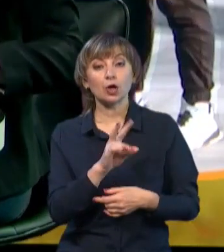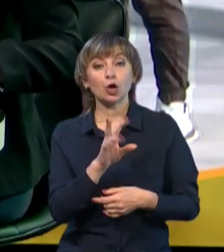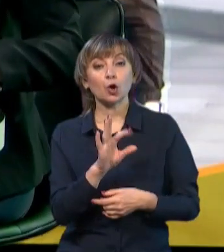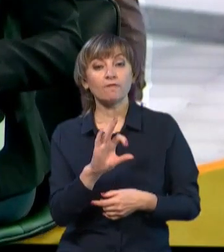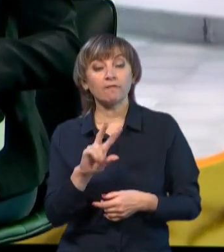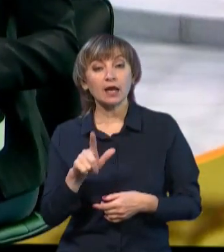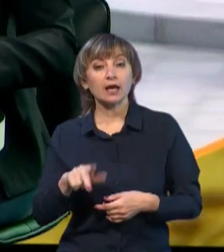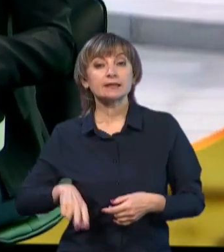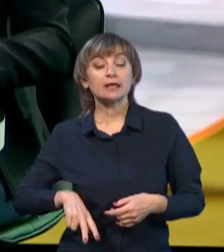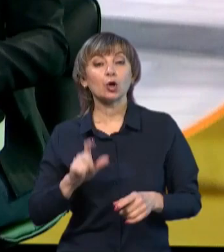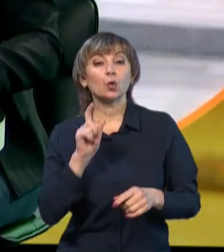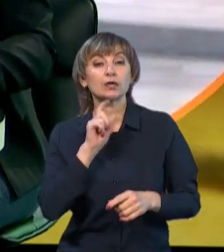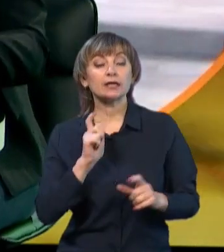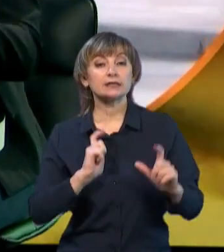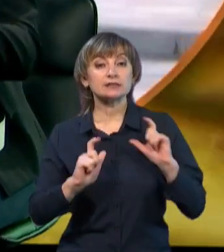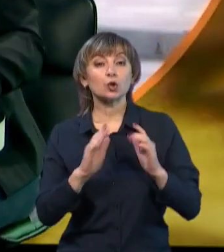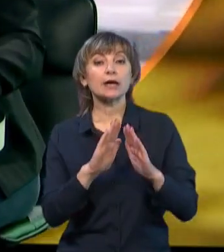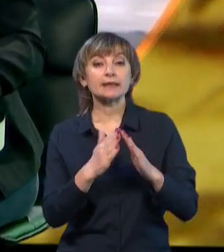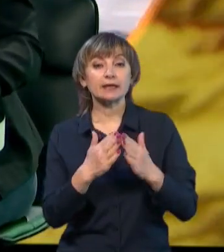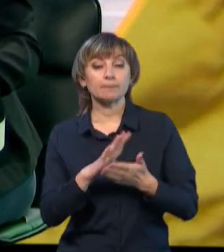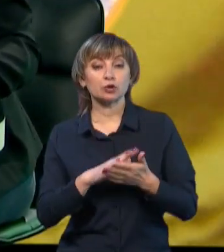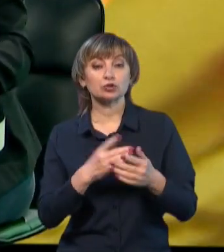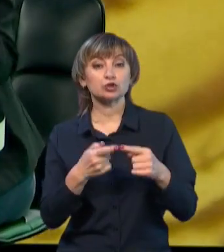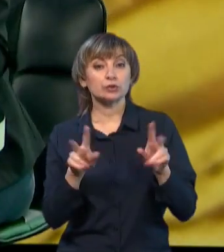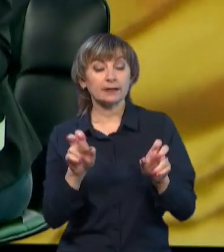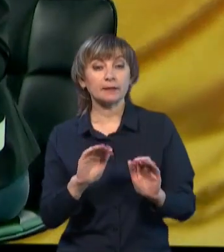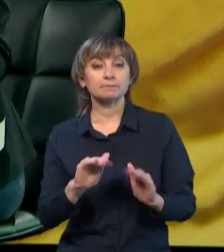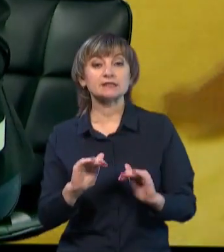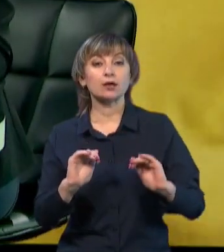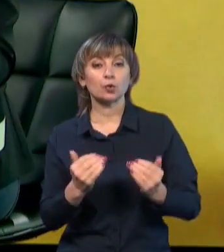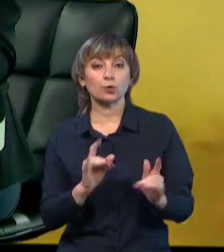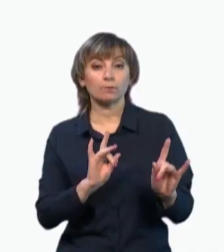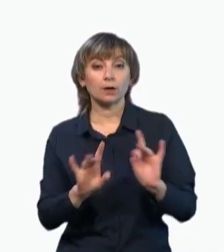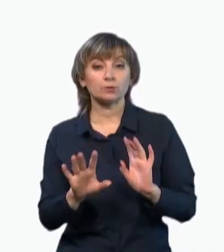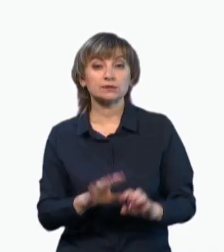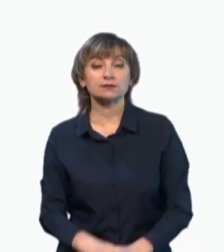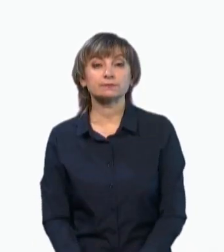Коваль, директорка Українського інституту книги. Продовжимо цю тему після короткої паузи.